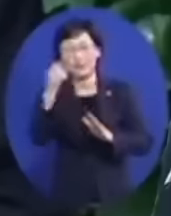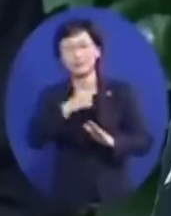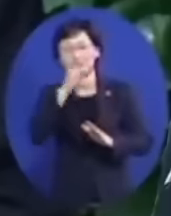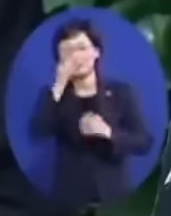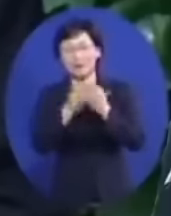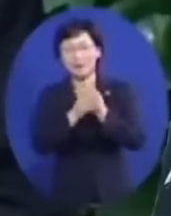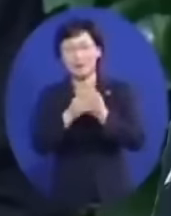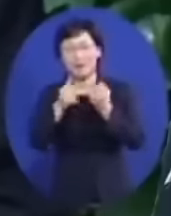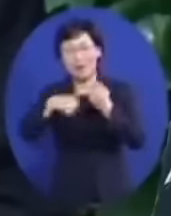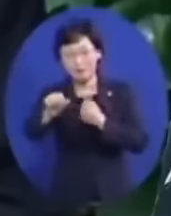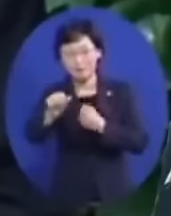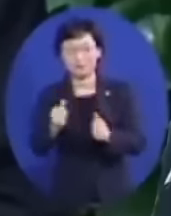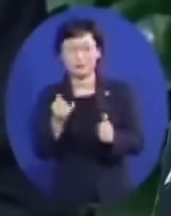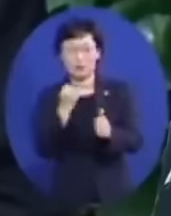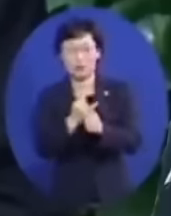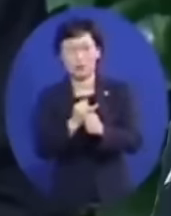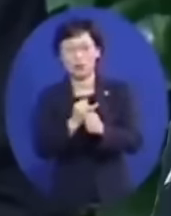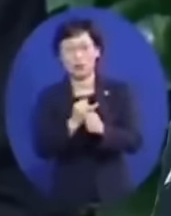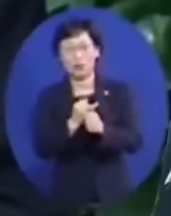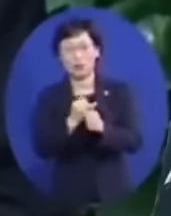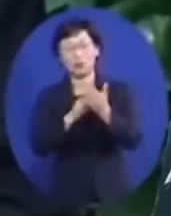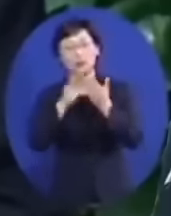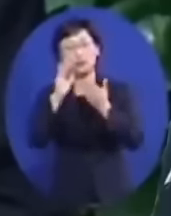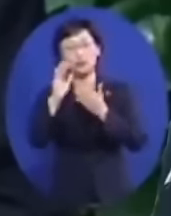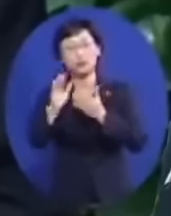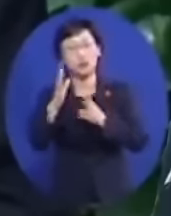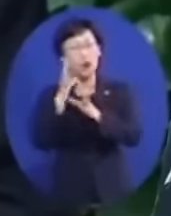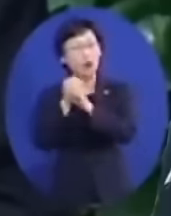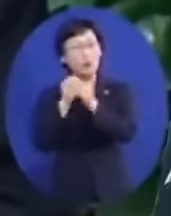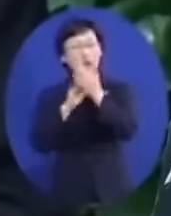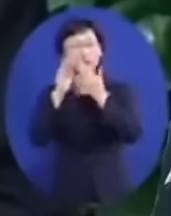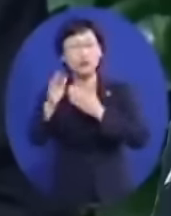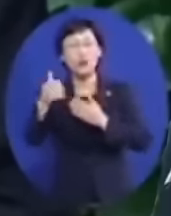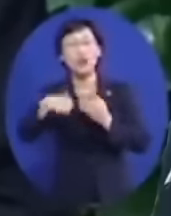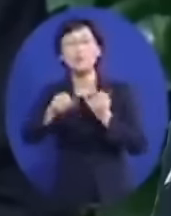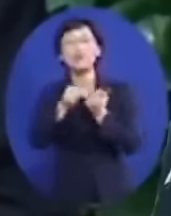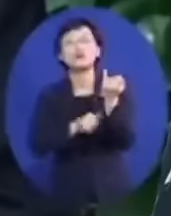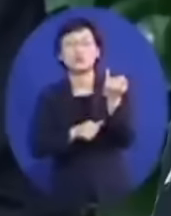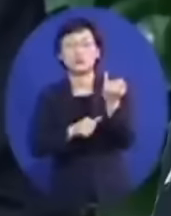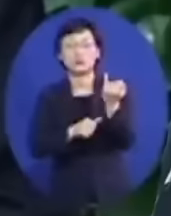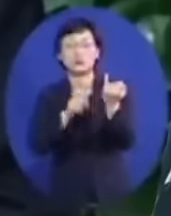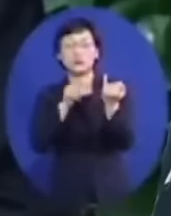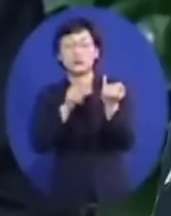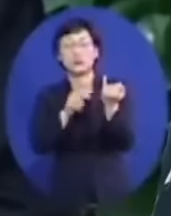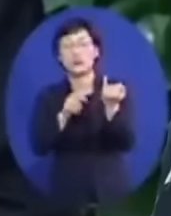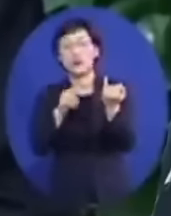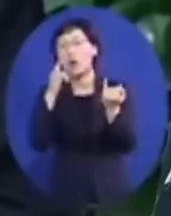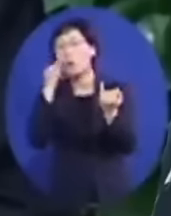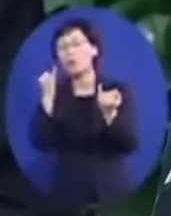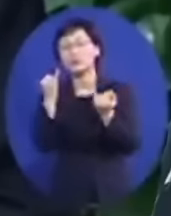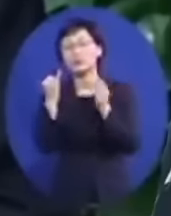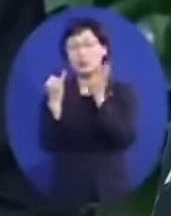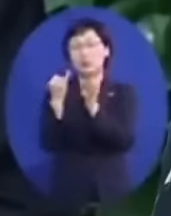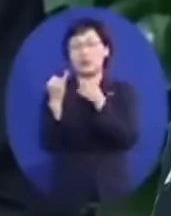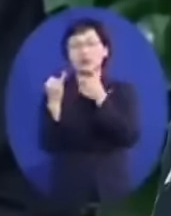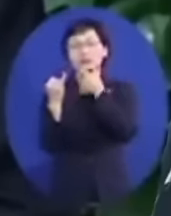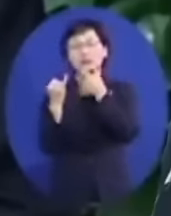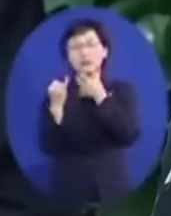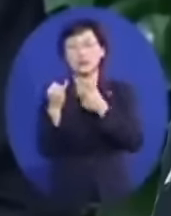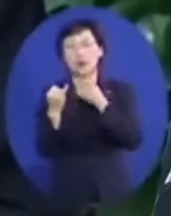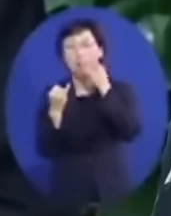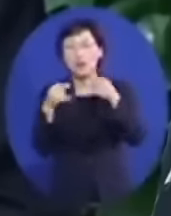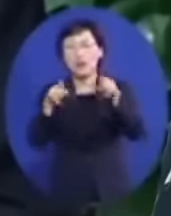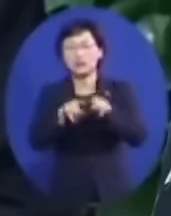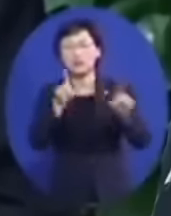장가를 보냈는데 장가를 보내고 얼마 있지 않아요 며느리가 어머니를 안 보겠다는 겁니다. 절대 어머니 안